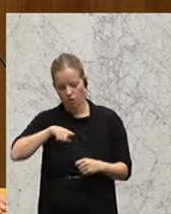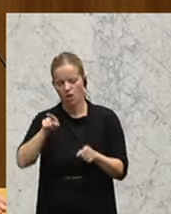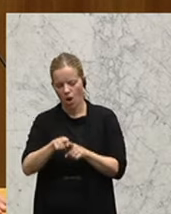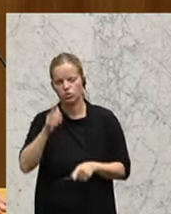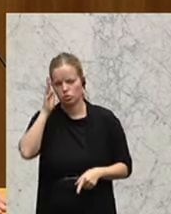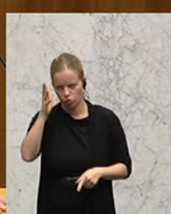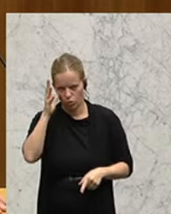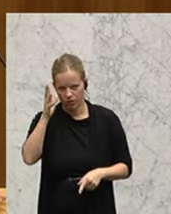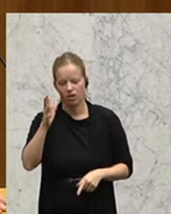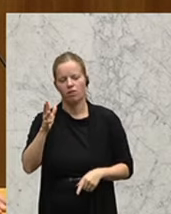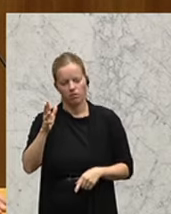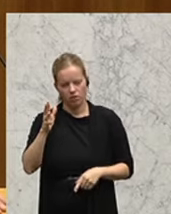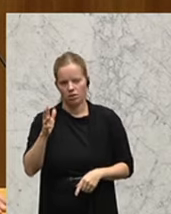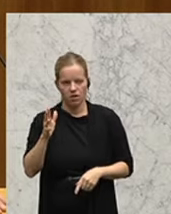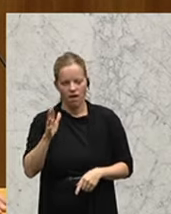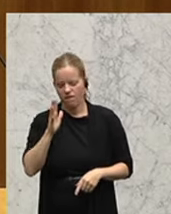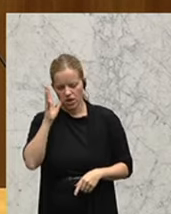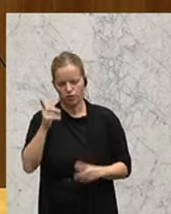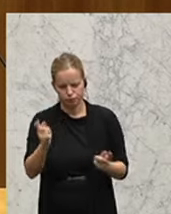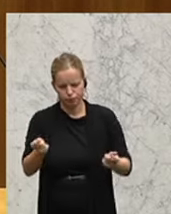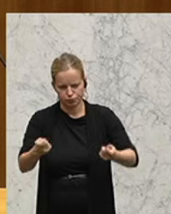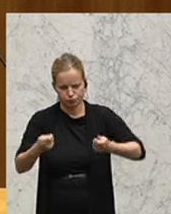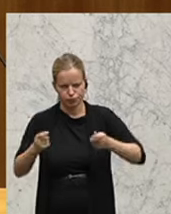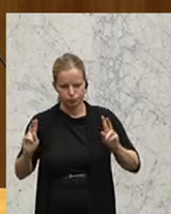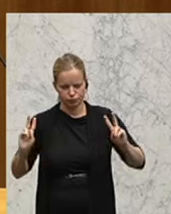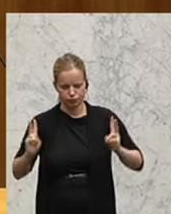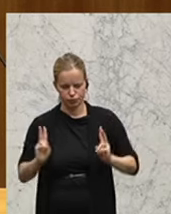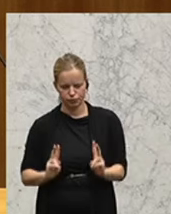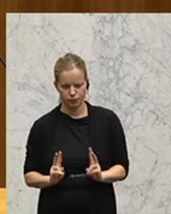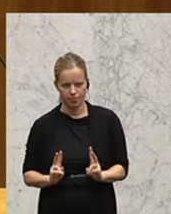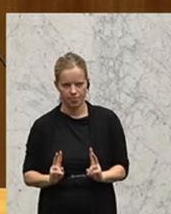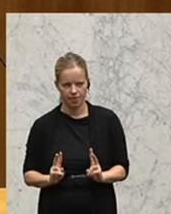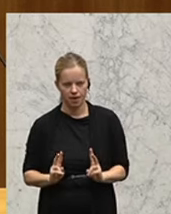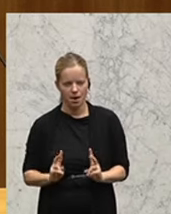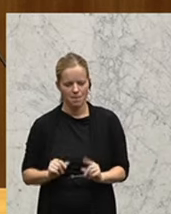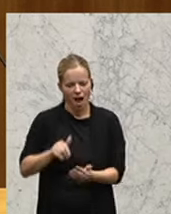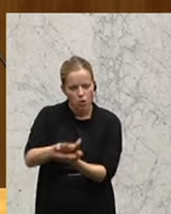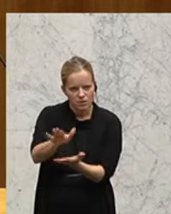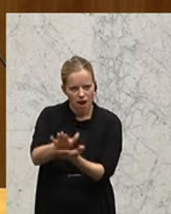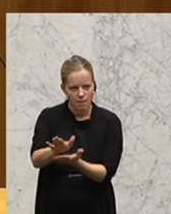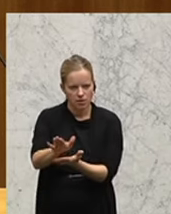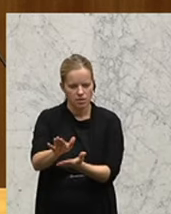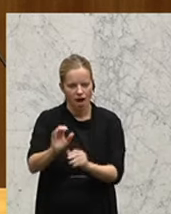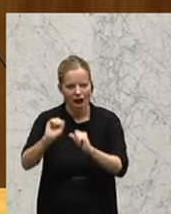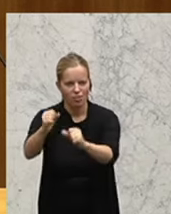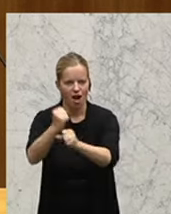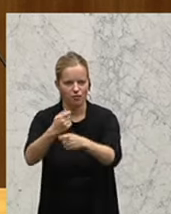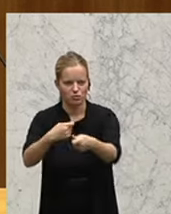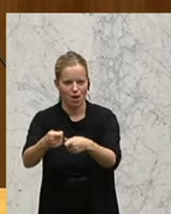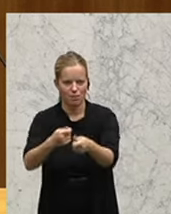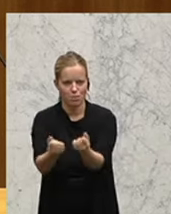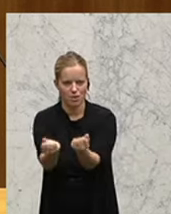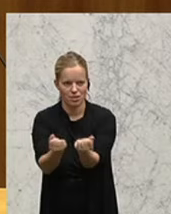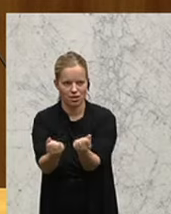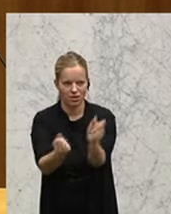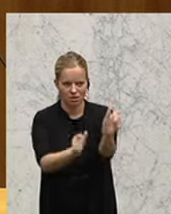Zukunft zurückgefahren wird. Die Ausgaben in aktiver Arbeitsmarktpolitik pro einzelnen Arbeitslosen